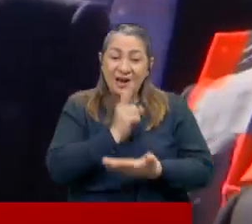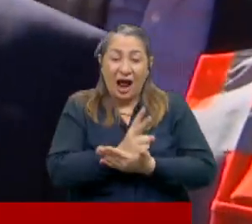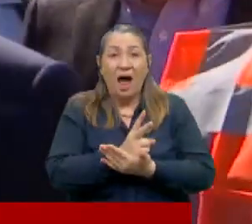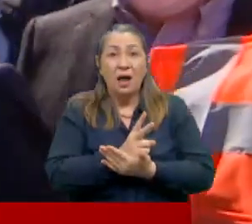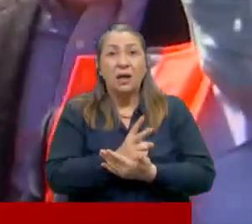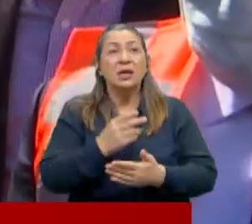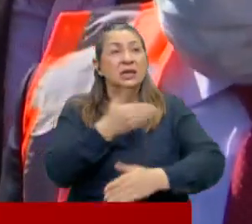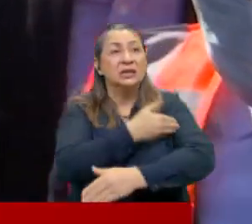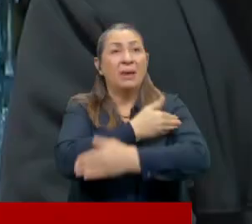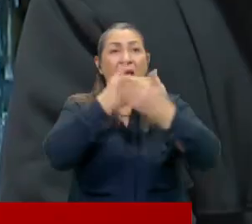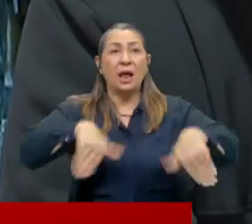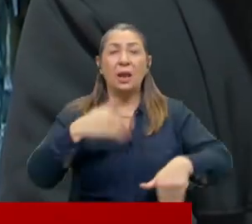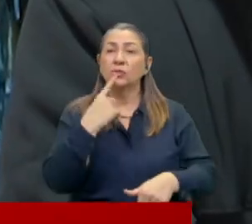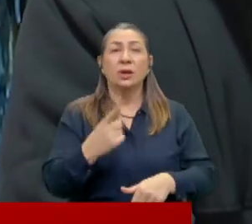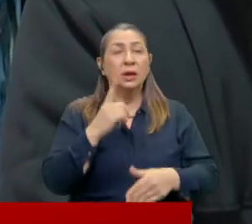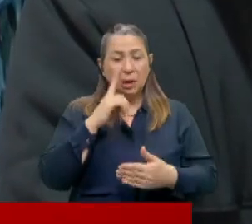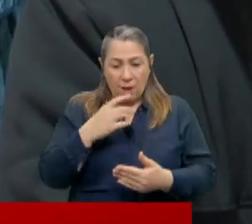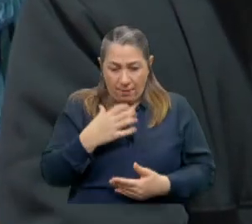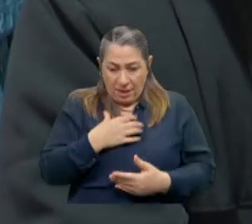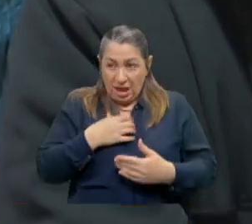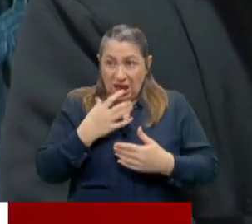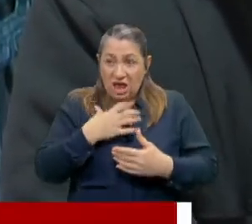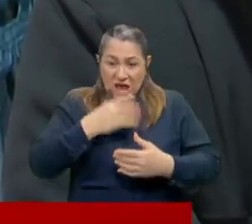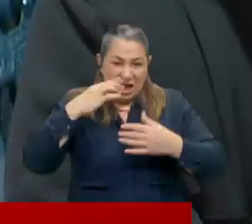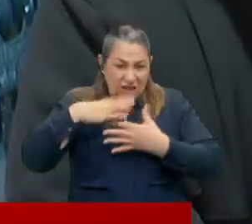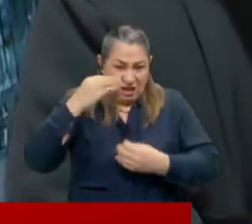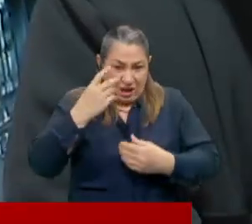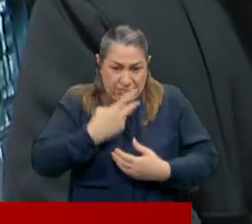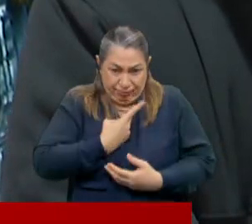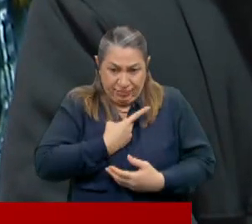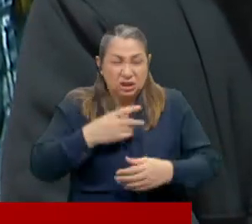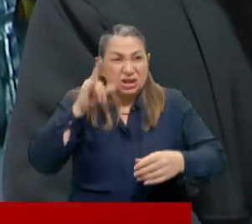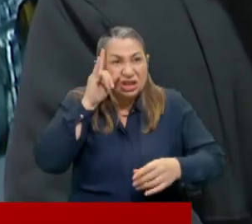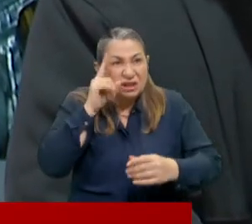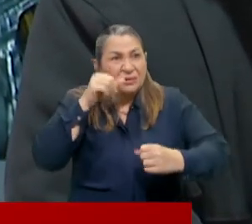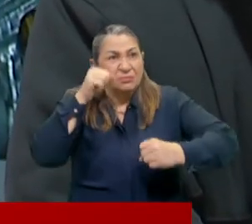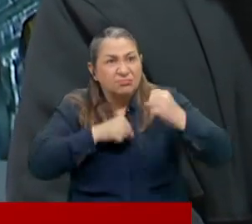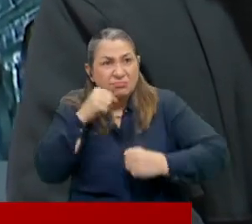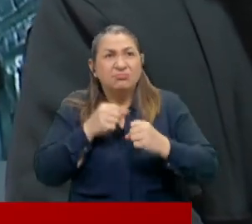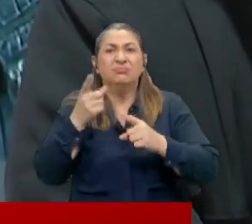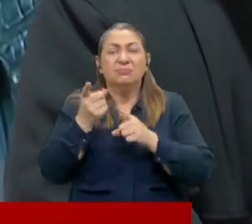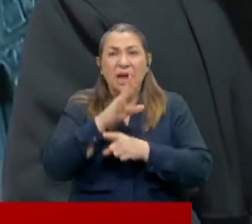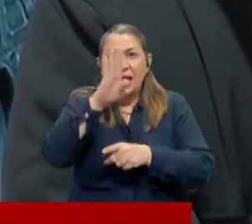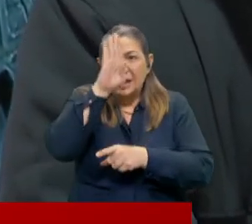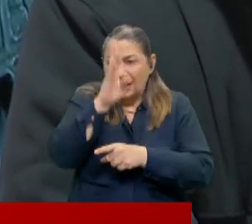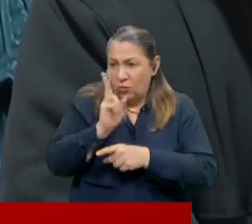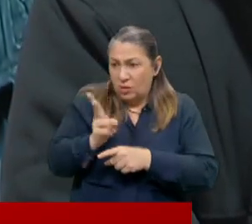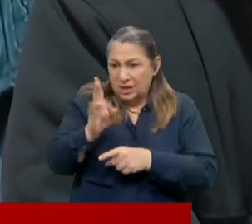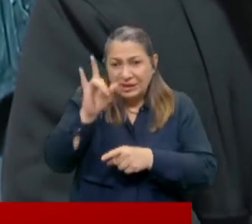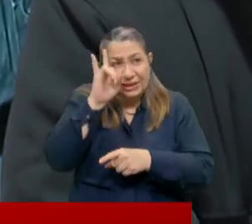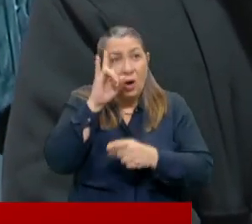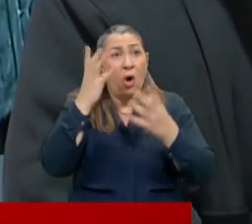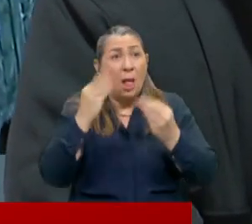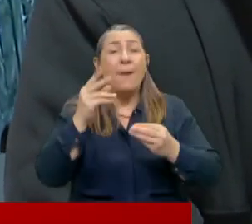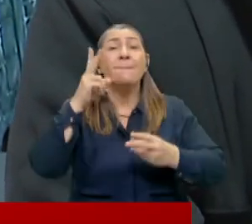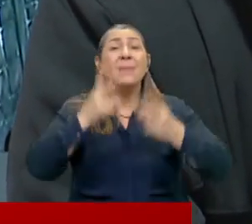vurgusuyla hizmet engelleniyor dedi. Kişisel ihtirası, kişisel kıskançlığı, yani İstanbul'a dair kıskançlığı